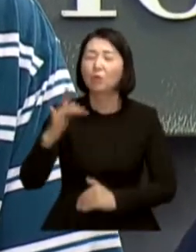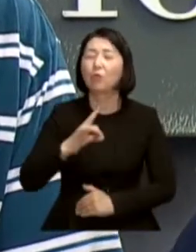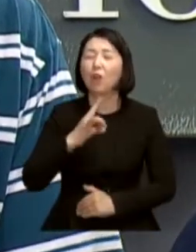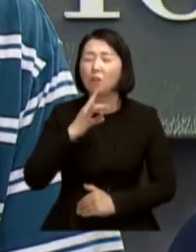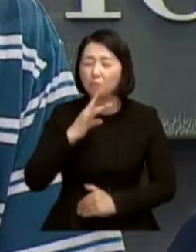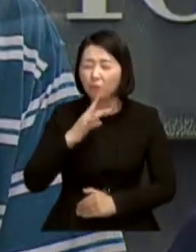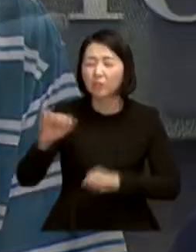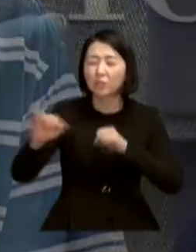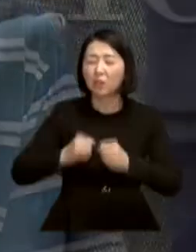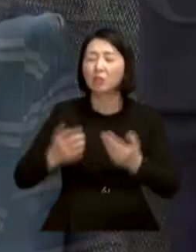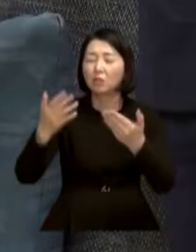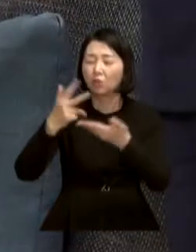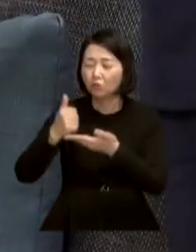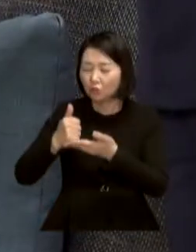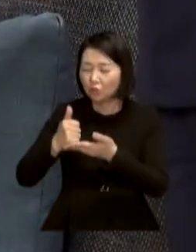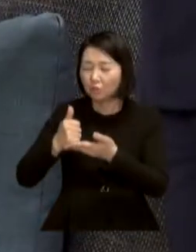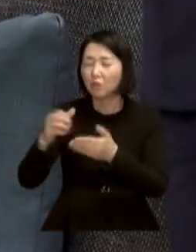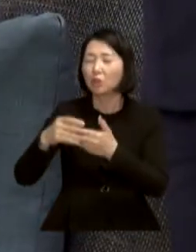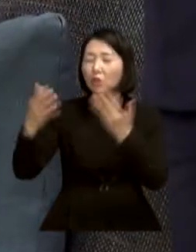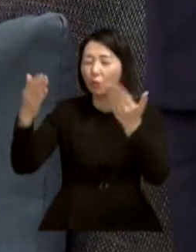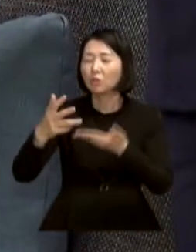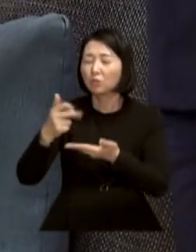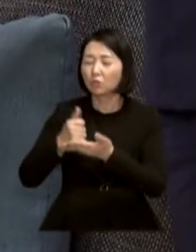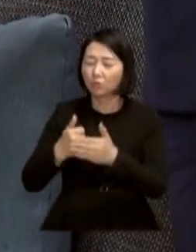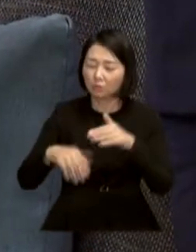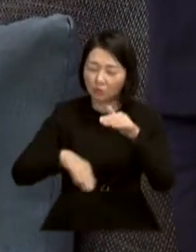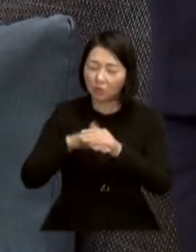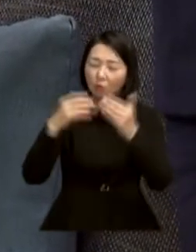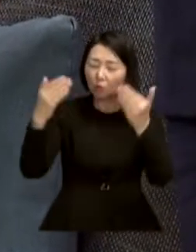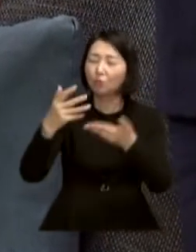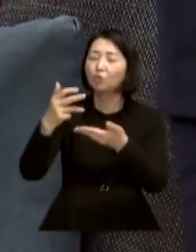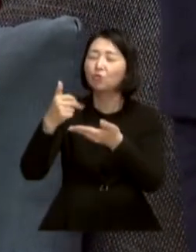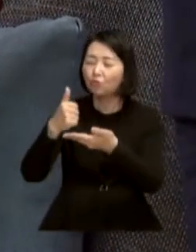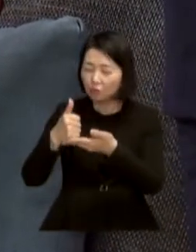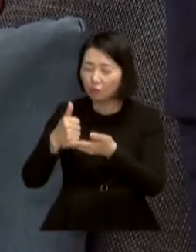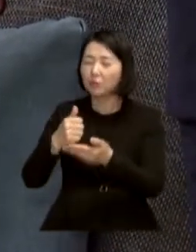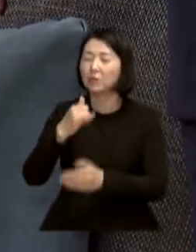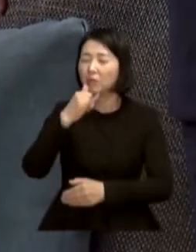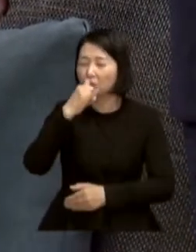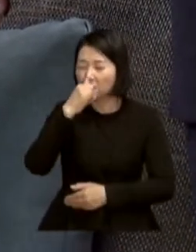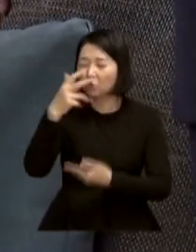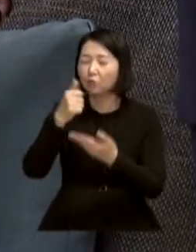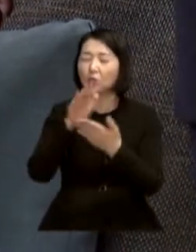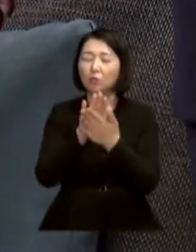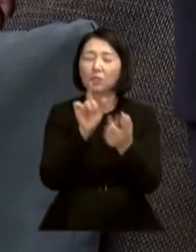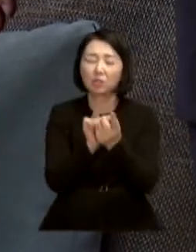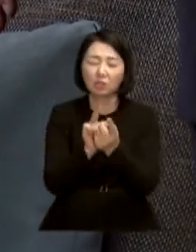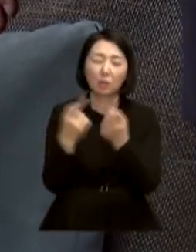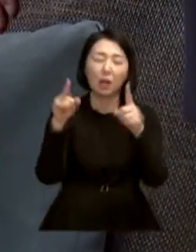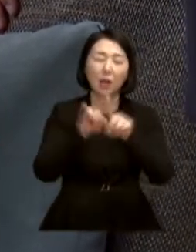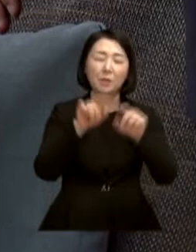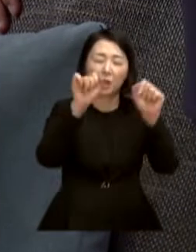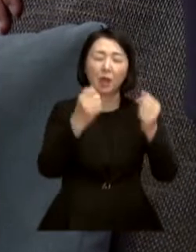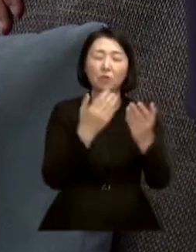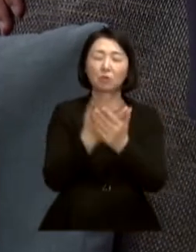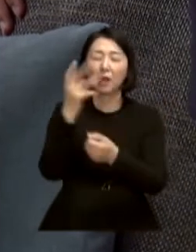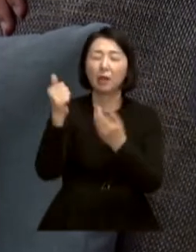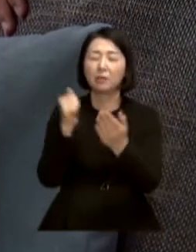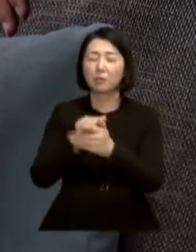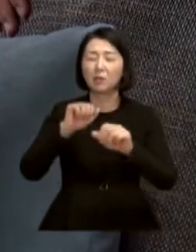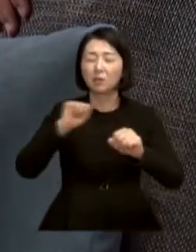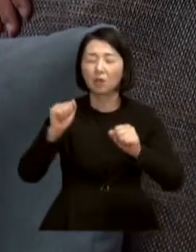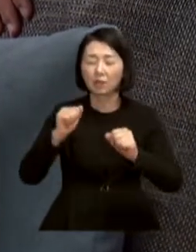분도 주님이시오니 주님이 그곳에 직접 함께 하셔서 하나님의 역사를 이루어 가시길 간절히 간구합니다. 주님